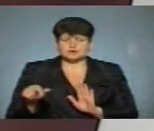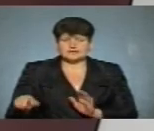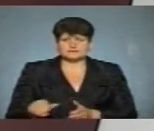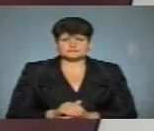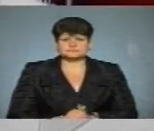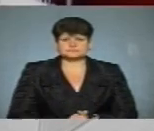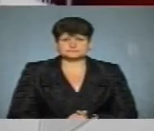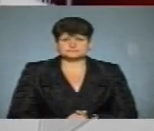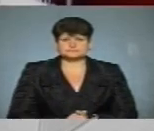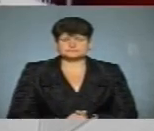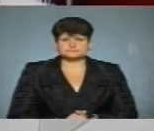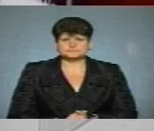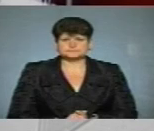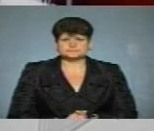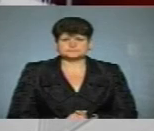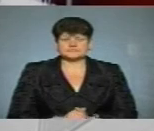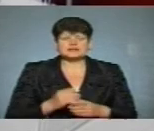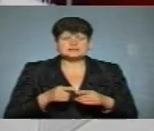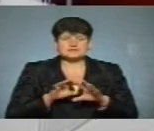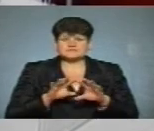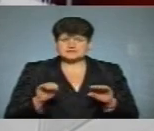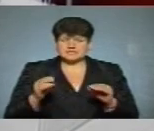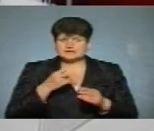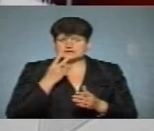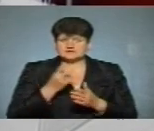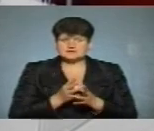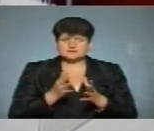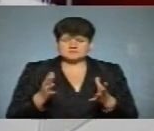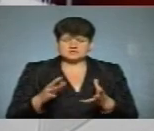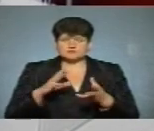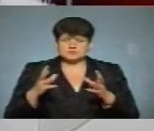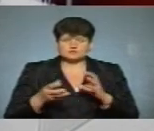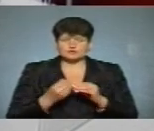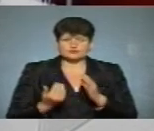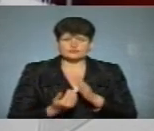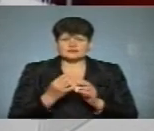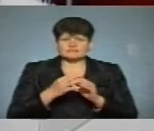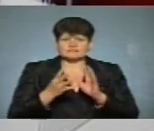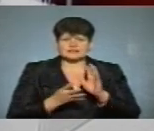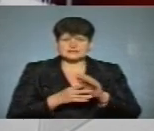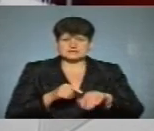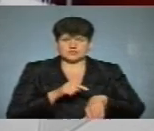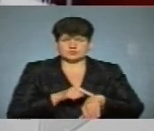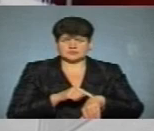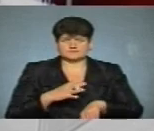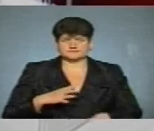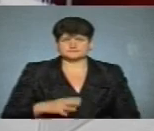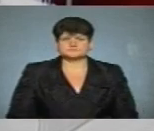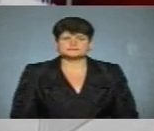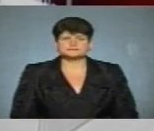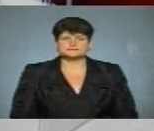Володимир Паничев. На цьому в мене все. Більше дивіться у підсумковому випуску новин о 19-й годині. Дочекайтеся.